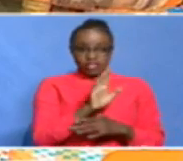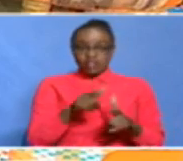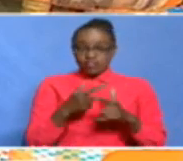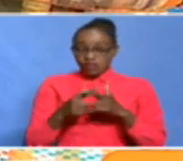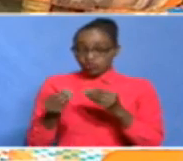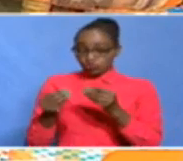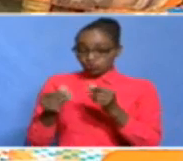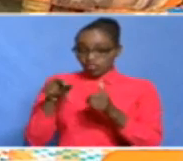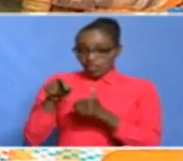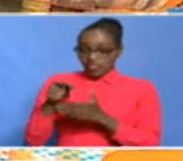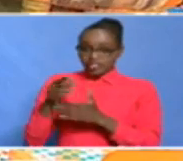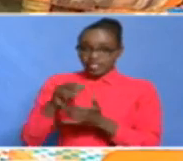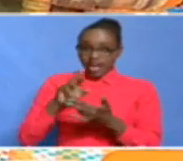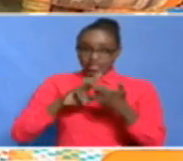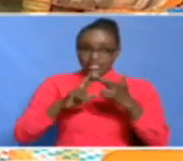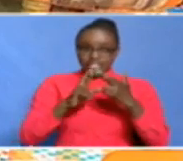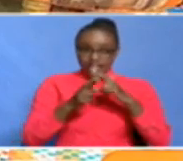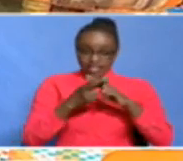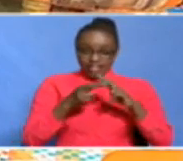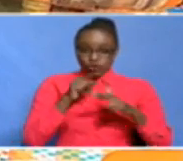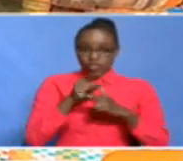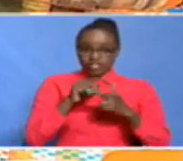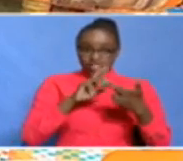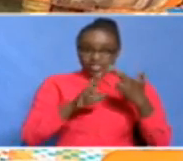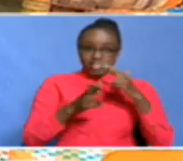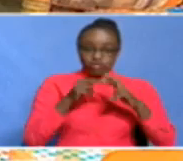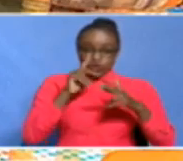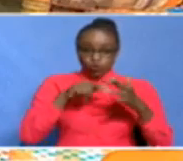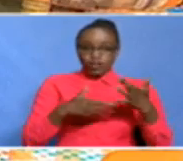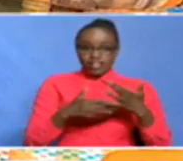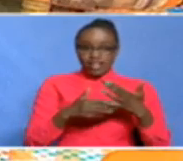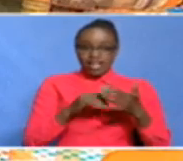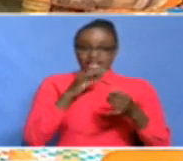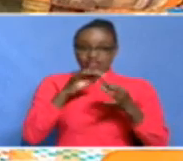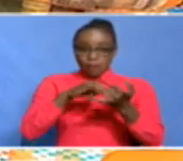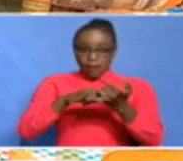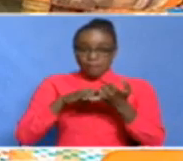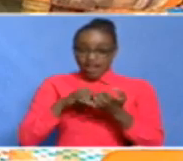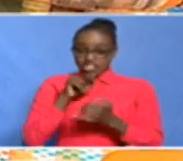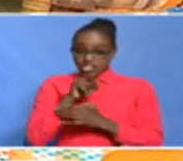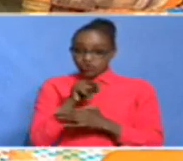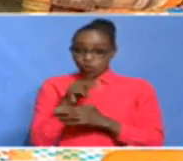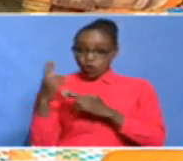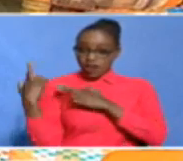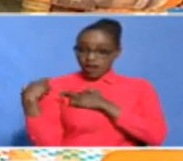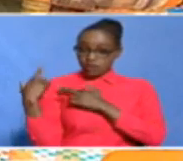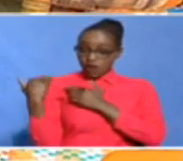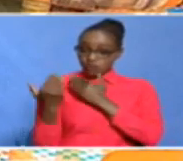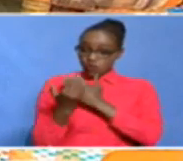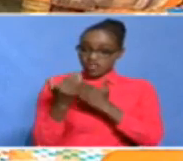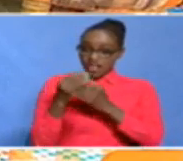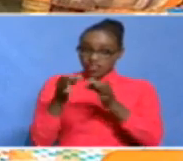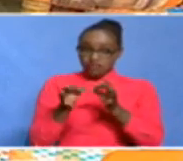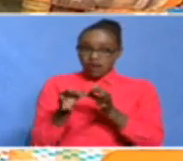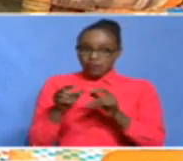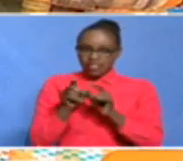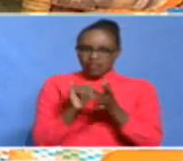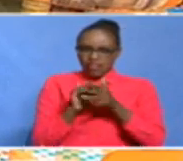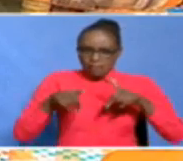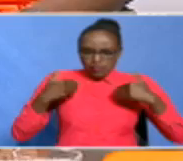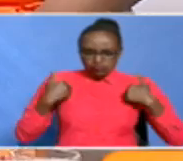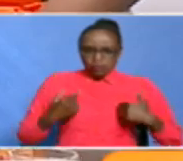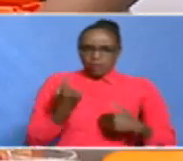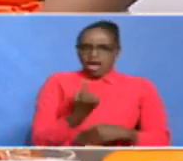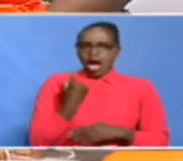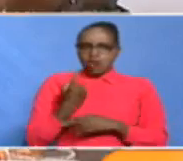ya ule uhusiano mama mangu. Mketi dawa ya ule uhusiano ni kwamba nikikuoa, ili jukumu la kulea hii family nalihesabu kama ni mimi peke